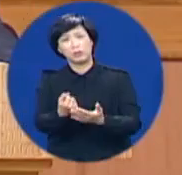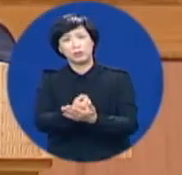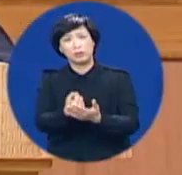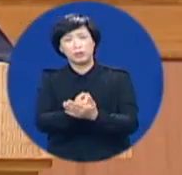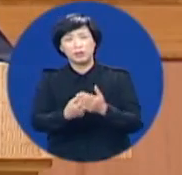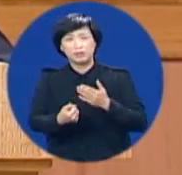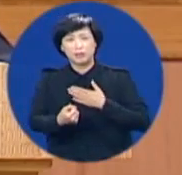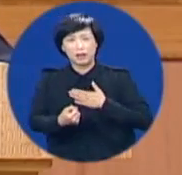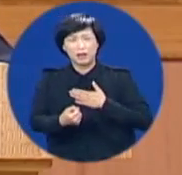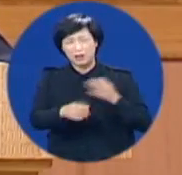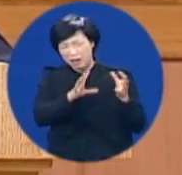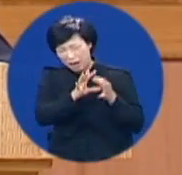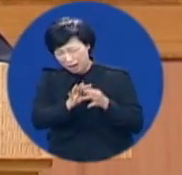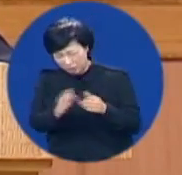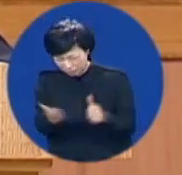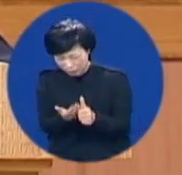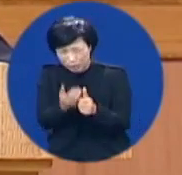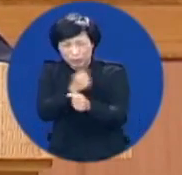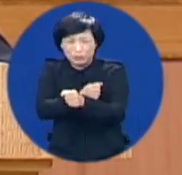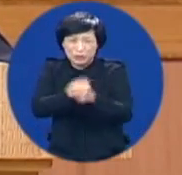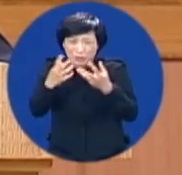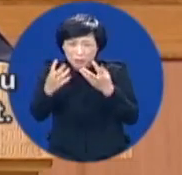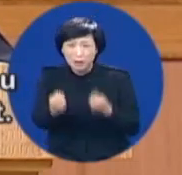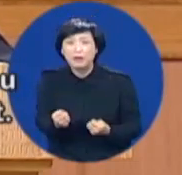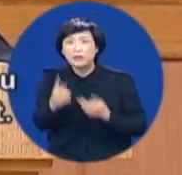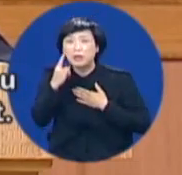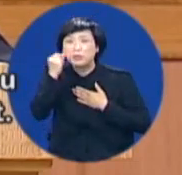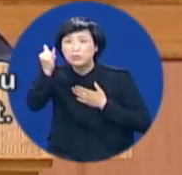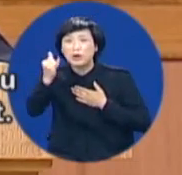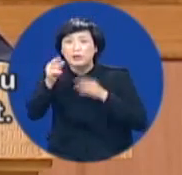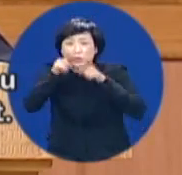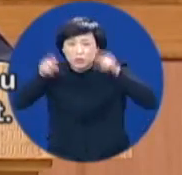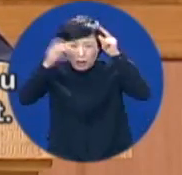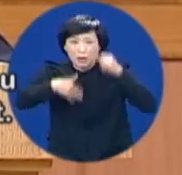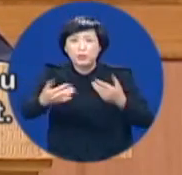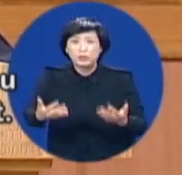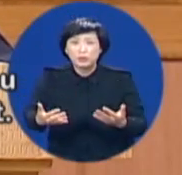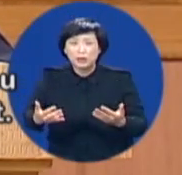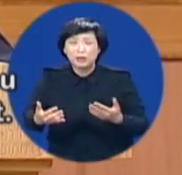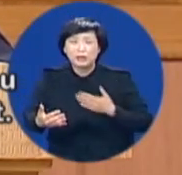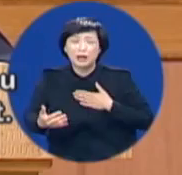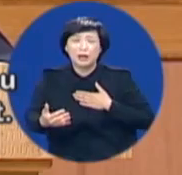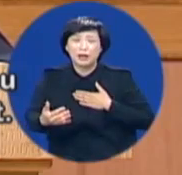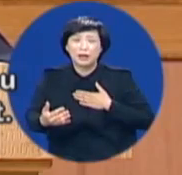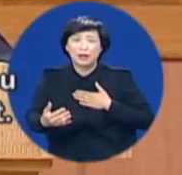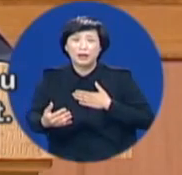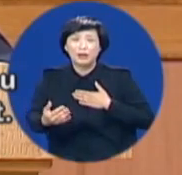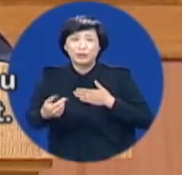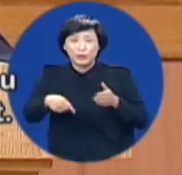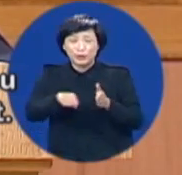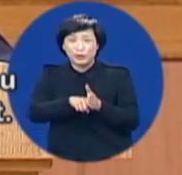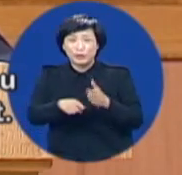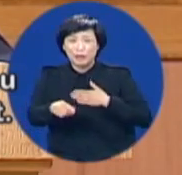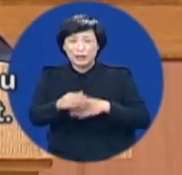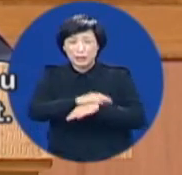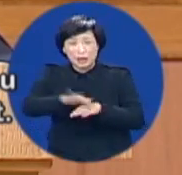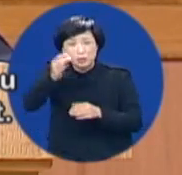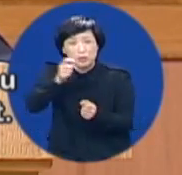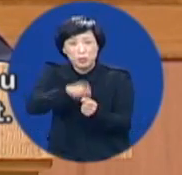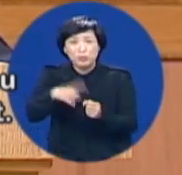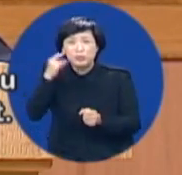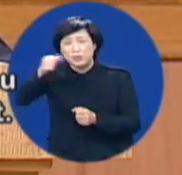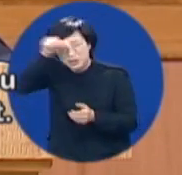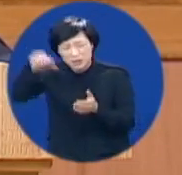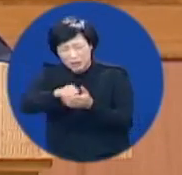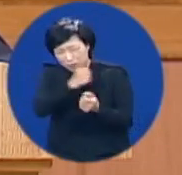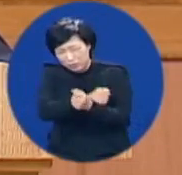나를 진 자리 마른 자리 갈아내며 평생 자식 하나 생명, 자식 하나 잘 되라고 자기 목숨 다